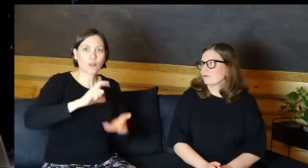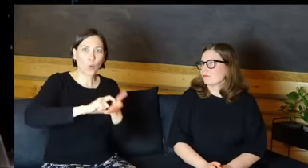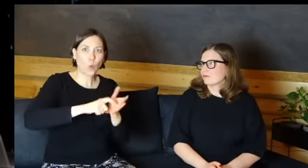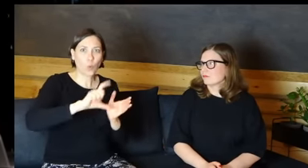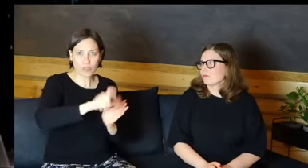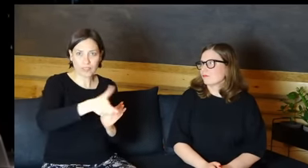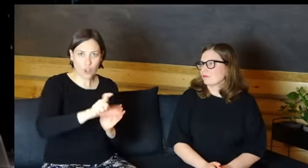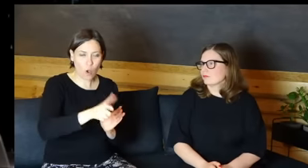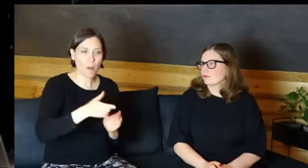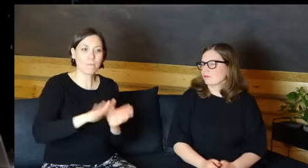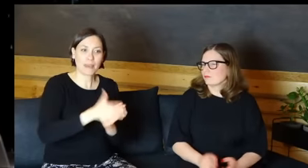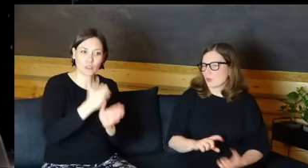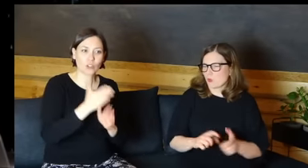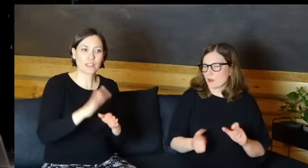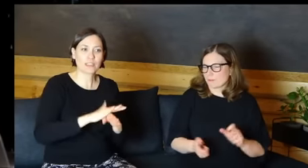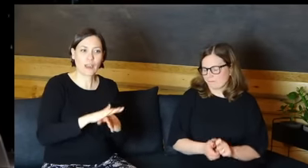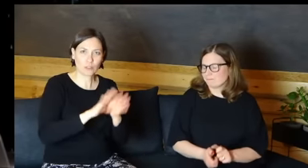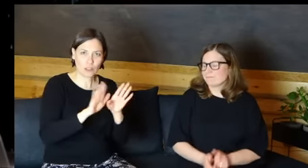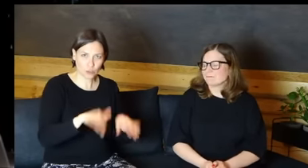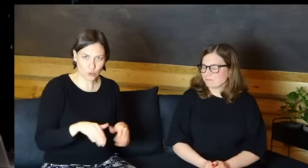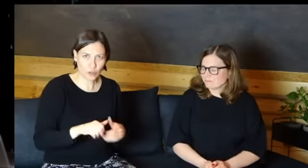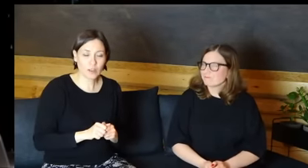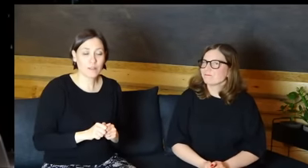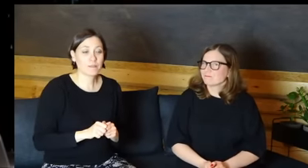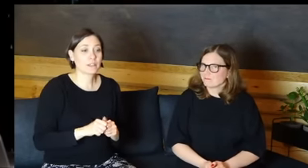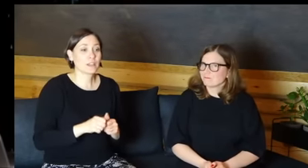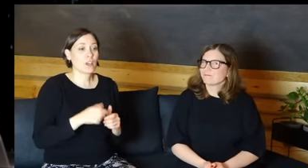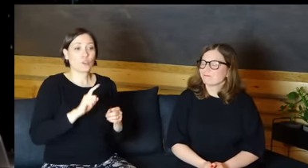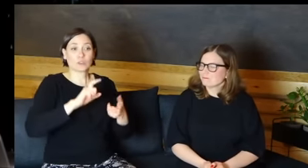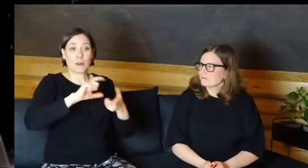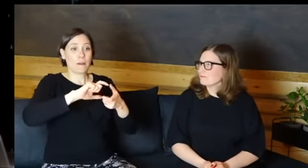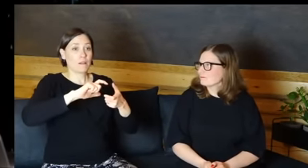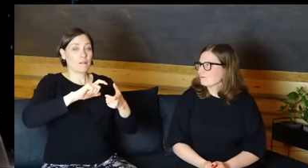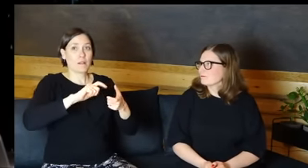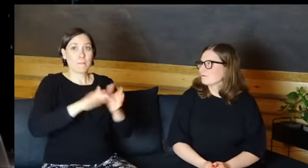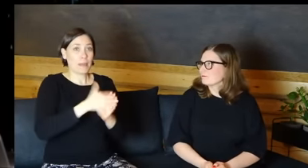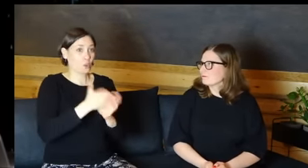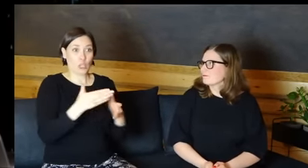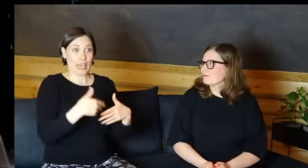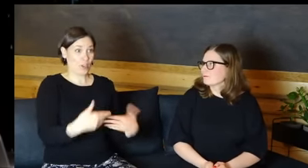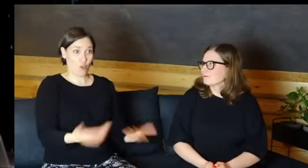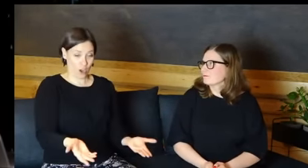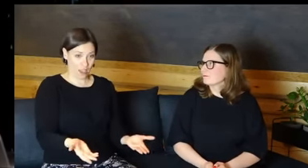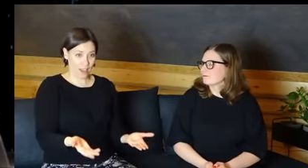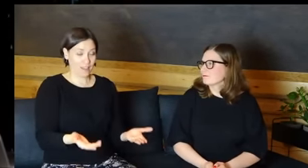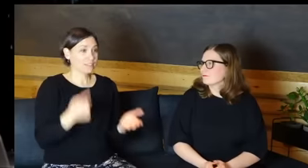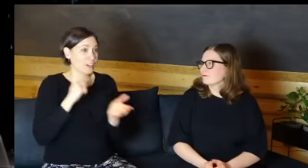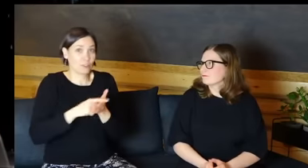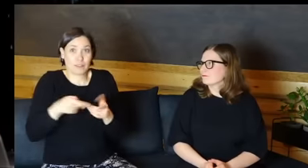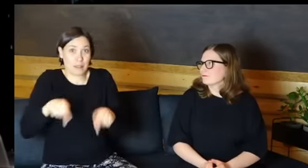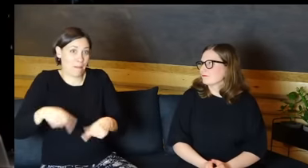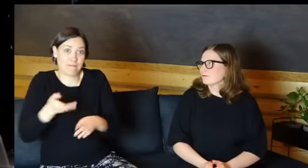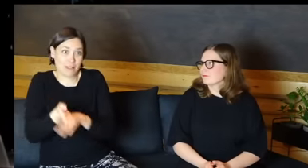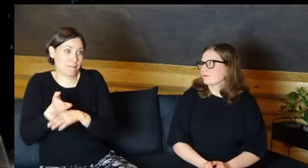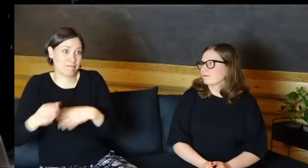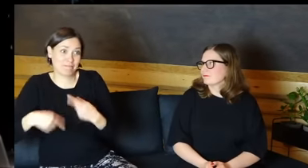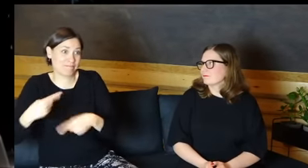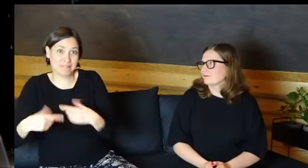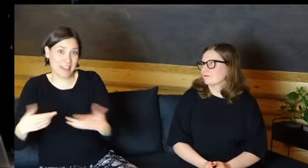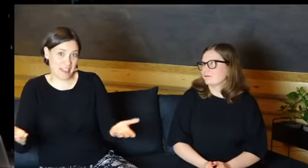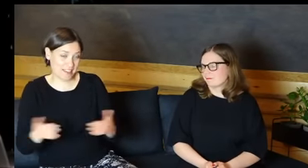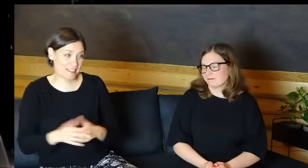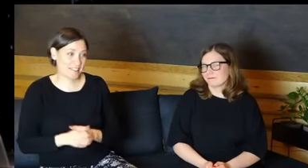vuonna ja tuota, ilman sitä tämä harrastus ei tietysti kovin pitkälle pyörisi.